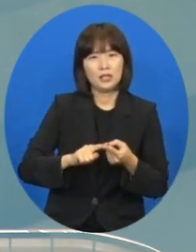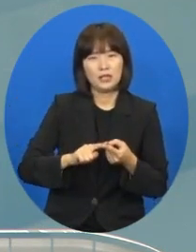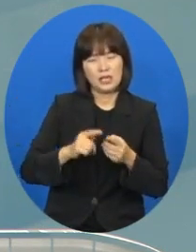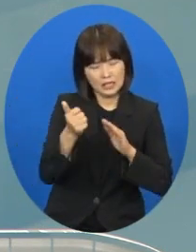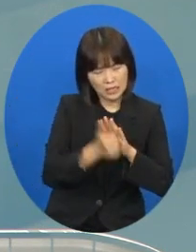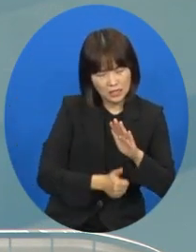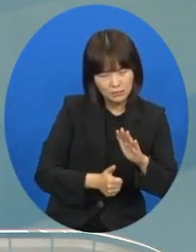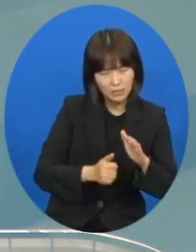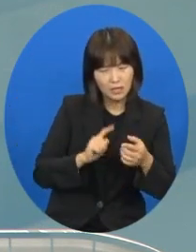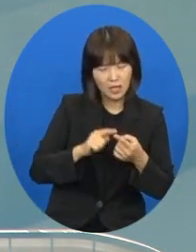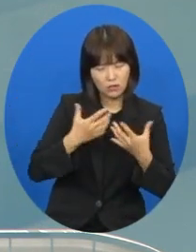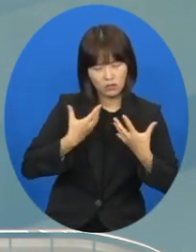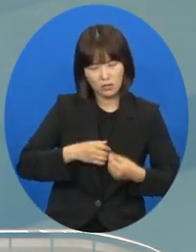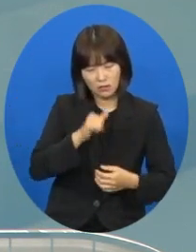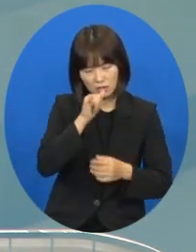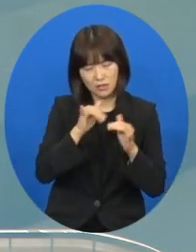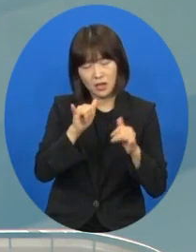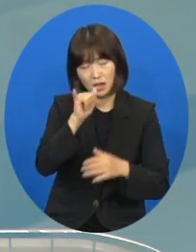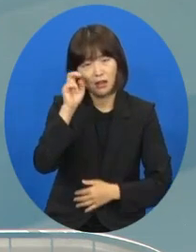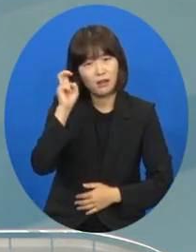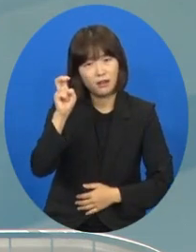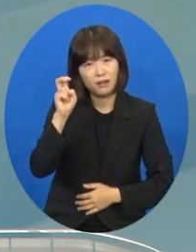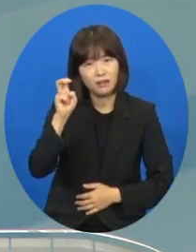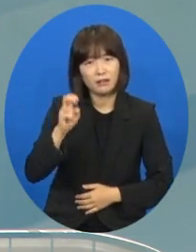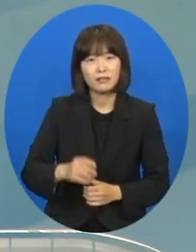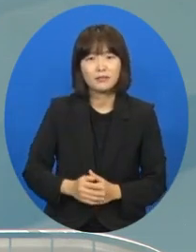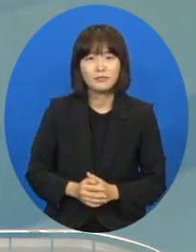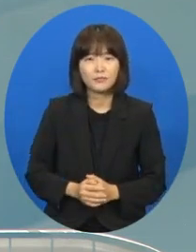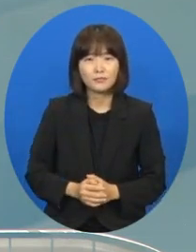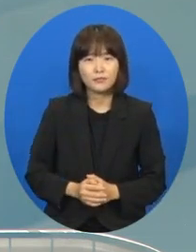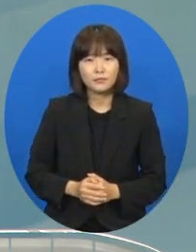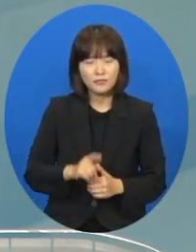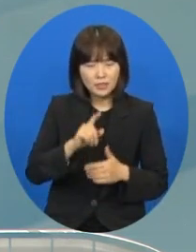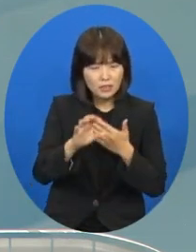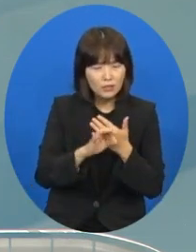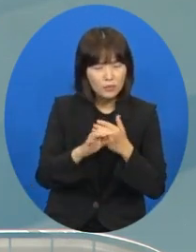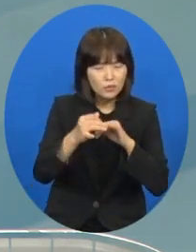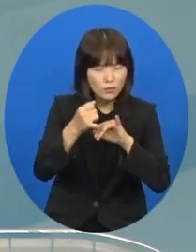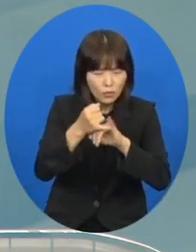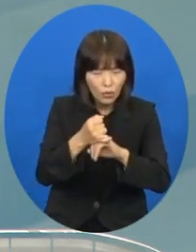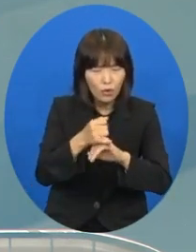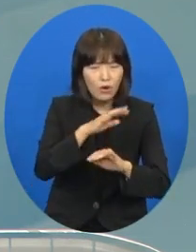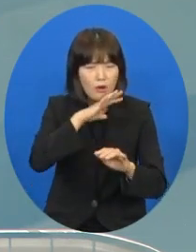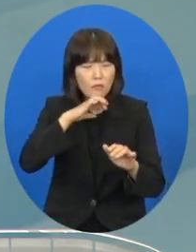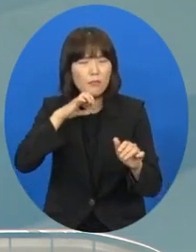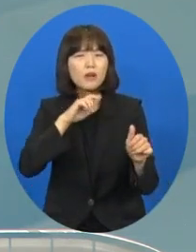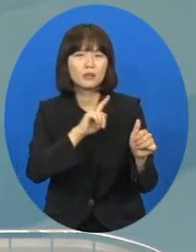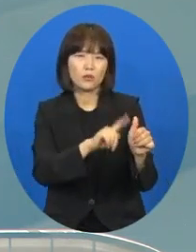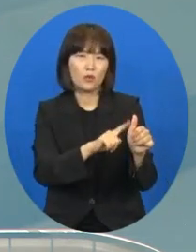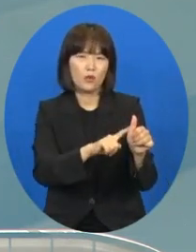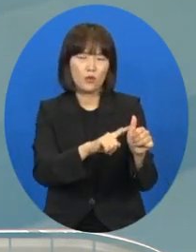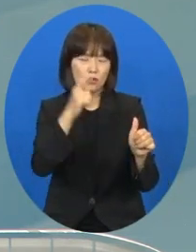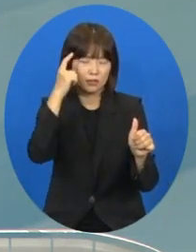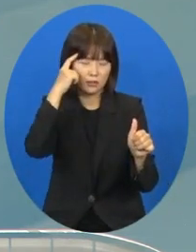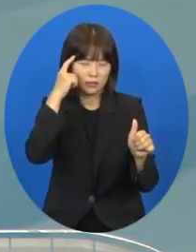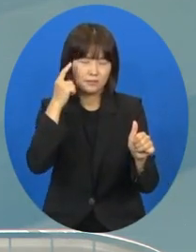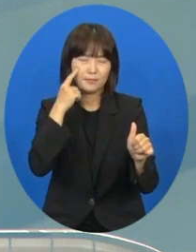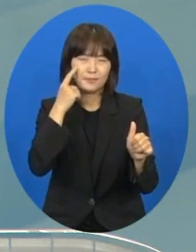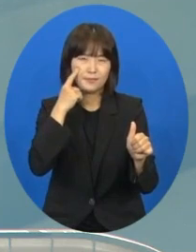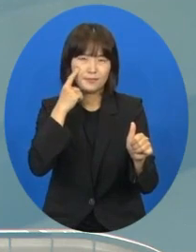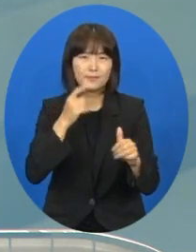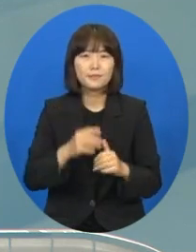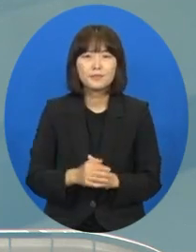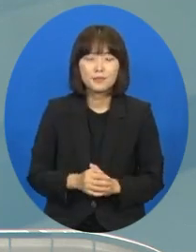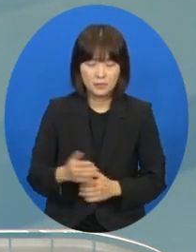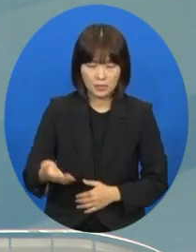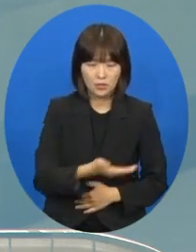대한 좌절이 있는 분이 있으실 거예요. 그러면 꼭 베드로를 생각하세요.